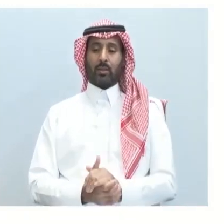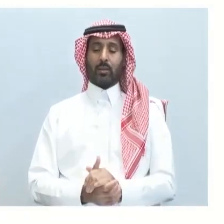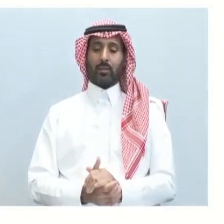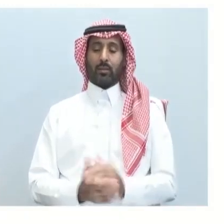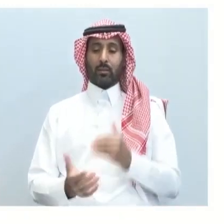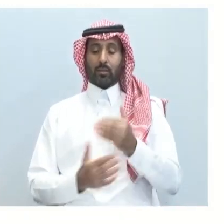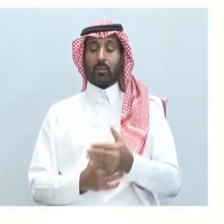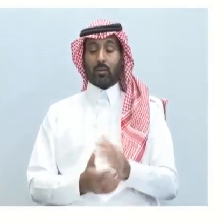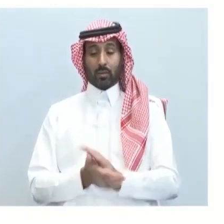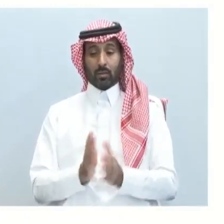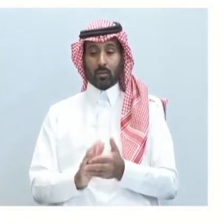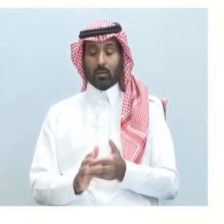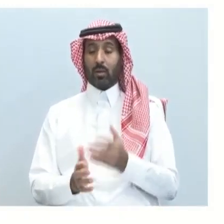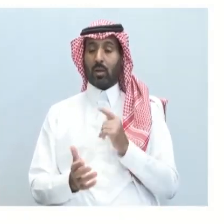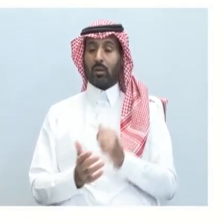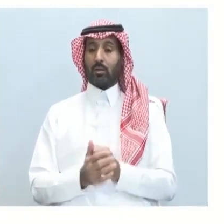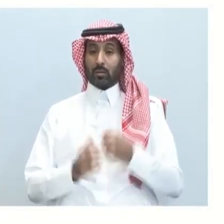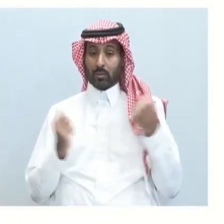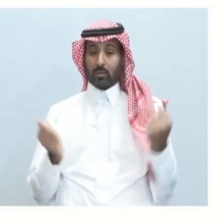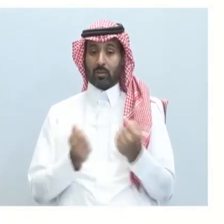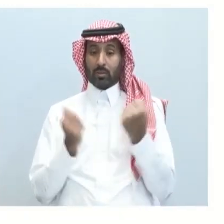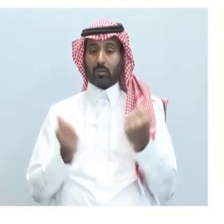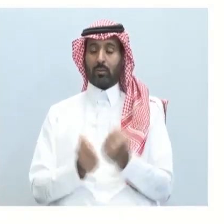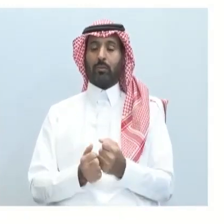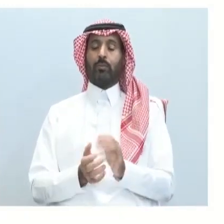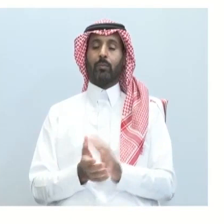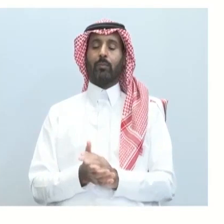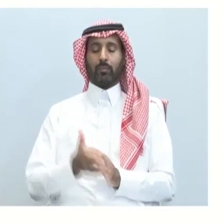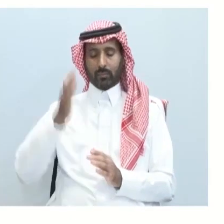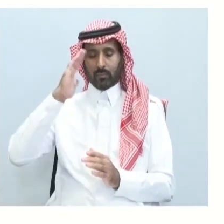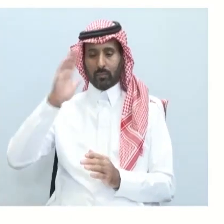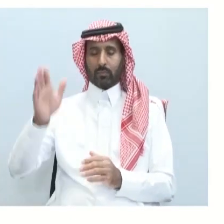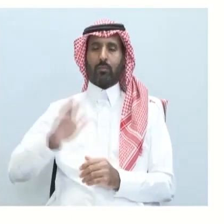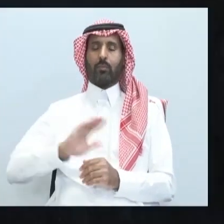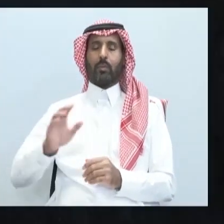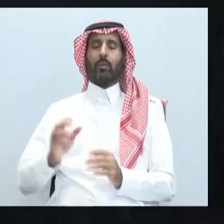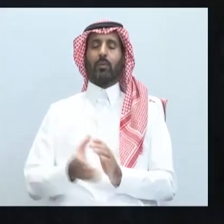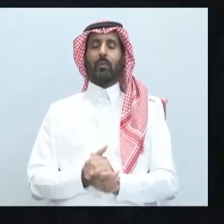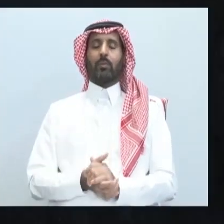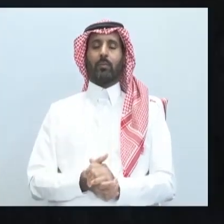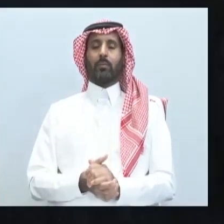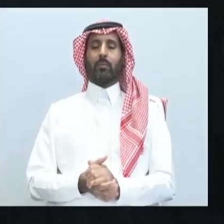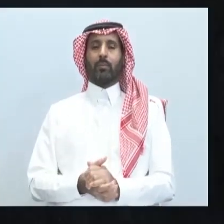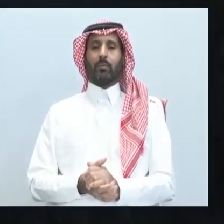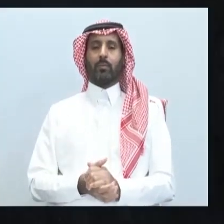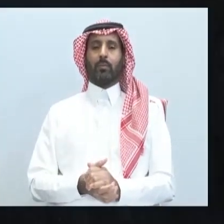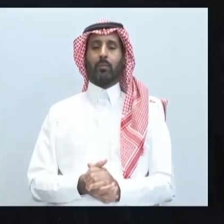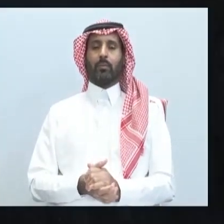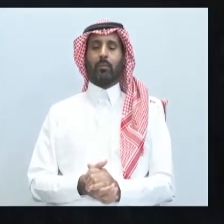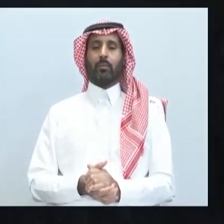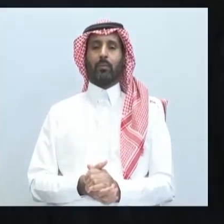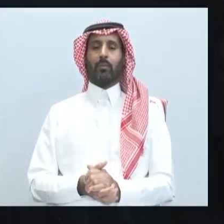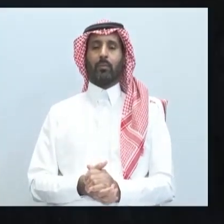الى هنا انتهينا من درس مسائل تدريبيه على الاحماض والقواعد شكرا لكم جميعا استودعكم الله والسلام عليكم ورحمه الله